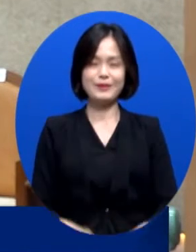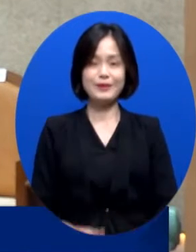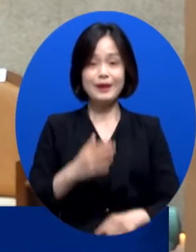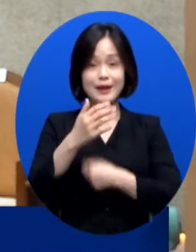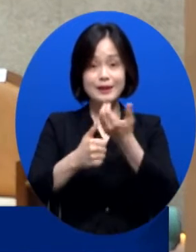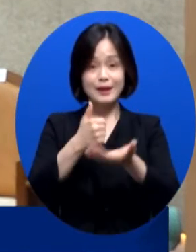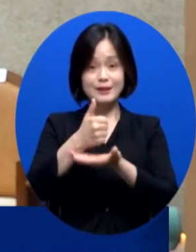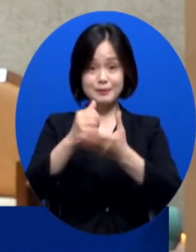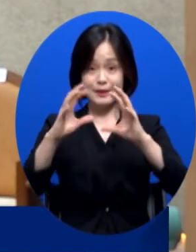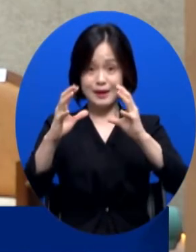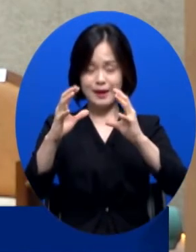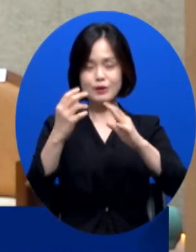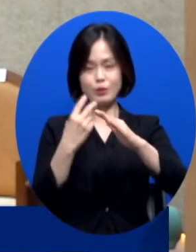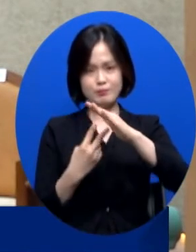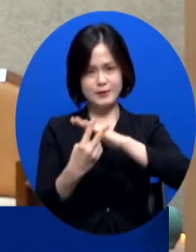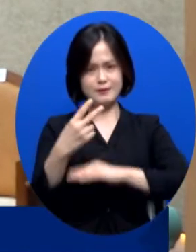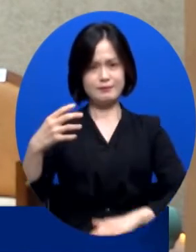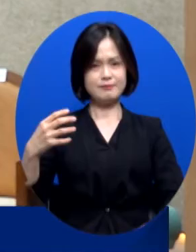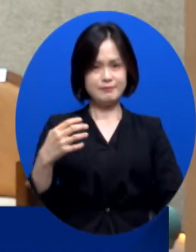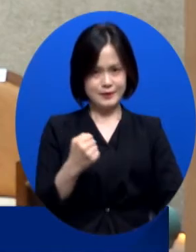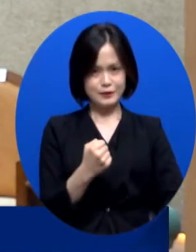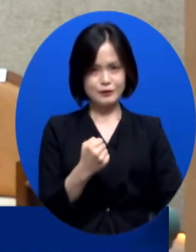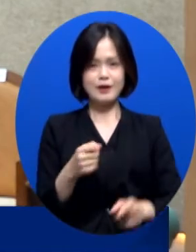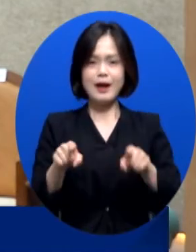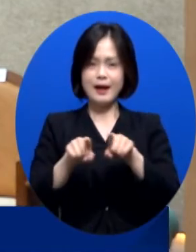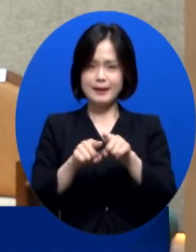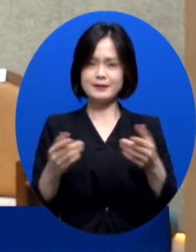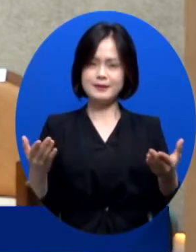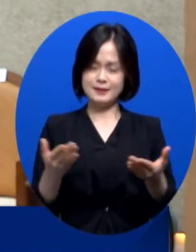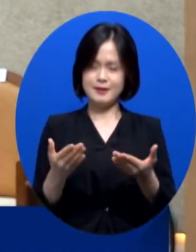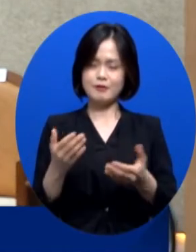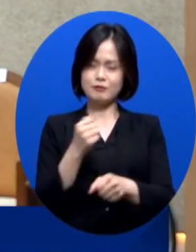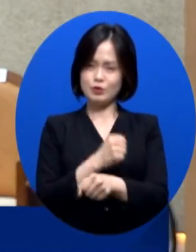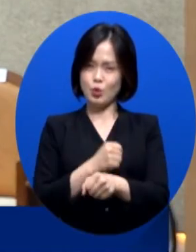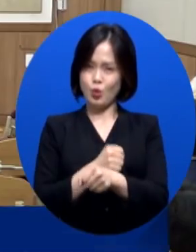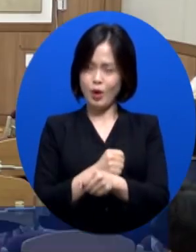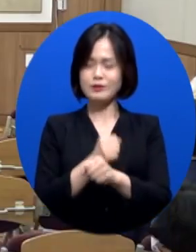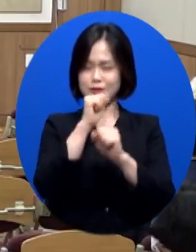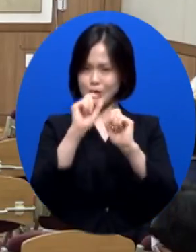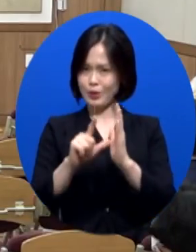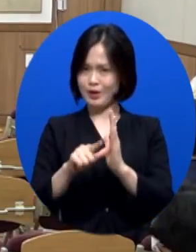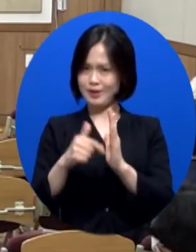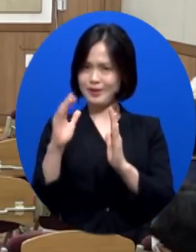그 비전을 향해서 같이 일할 수 있는 그런 기회가 됐으면 좋겠습니다.